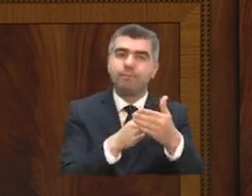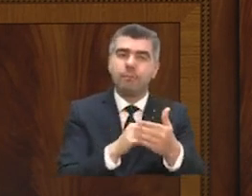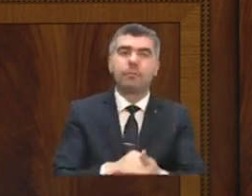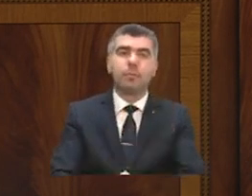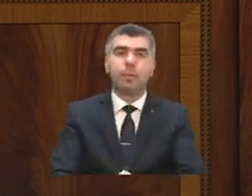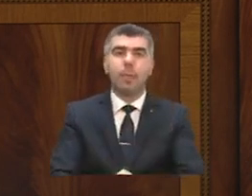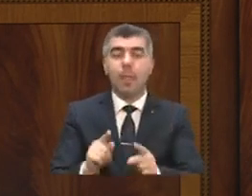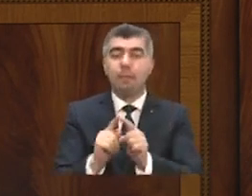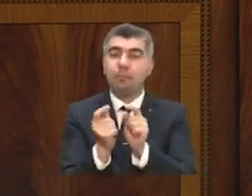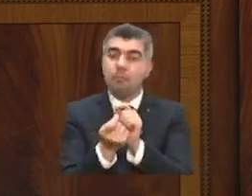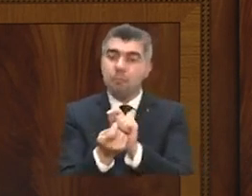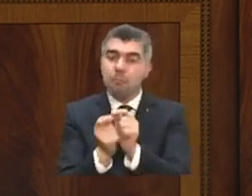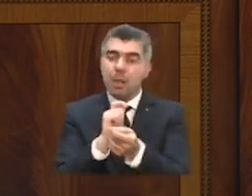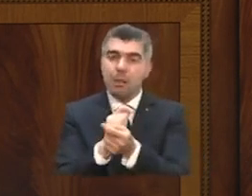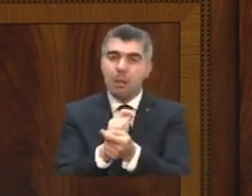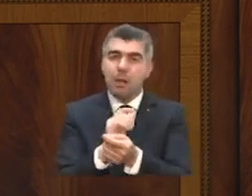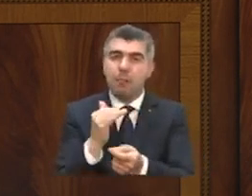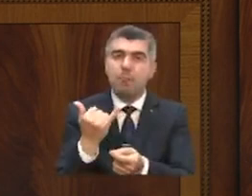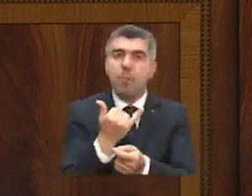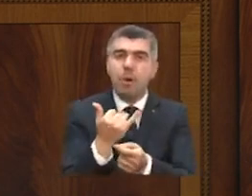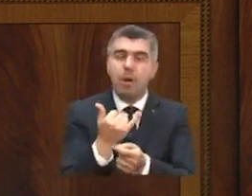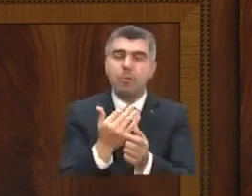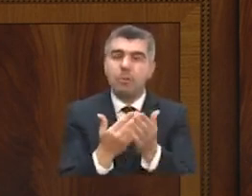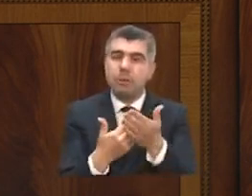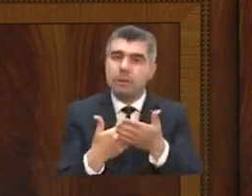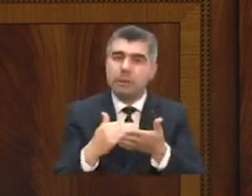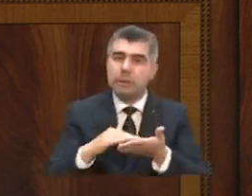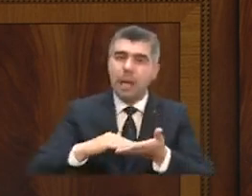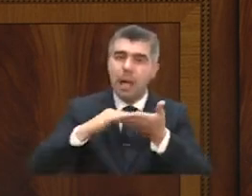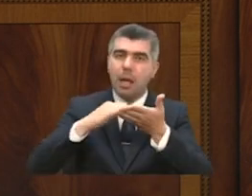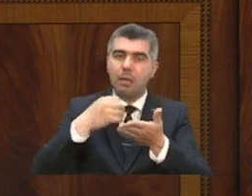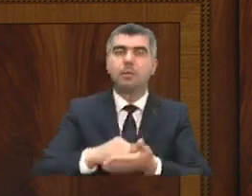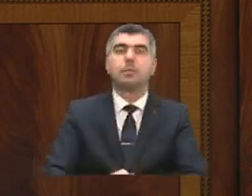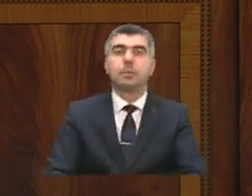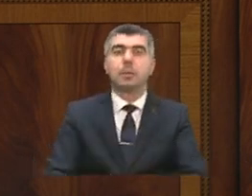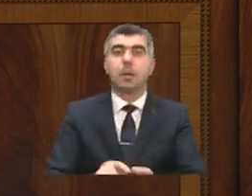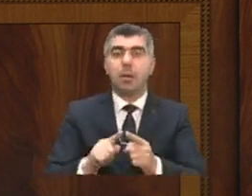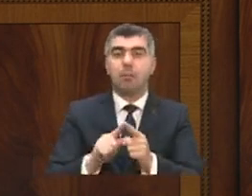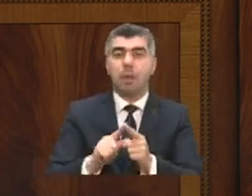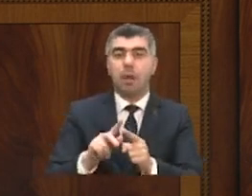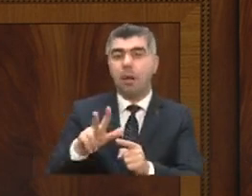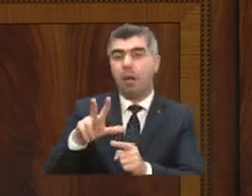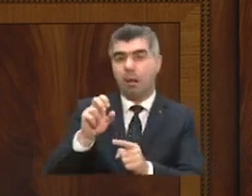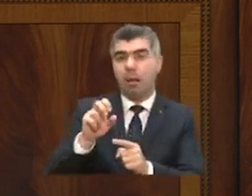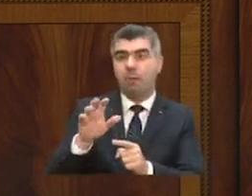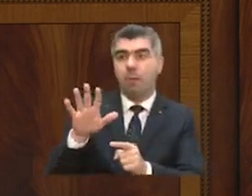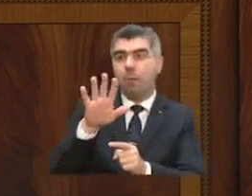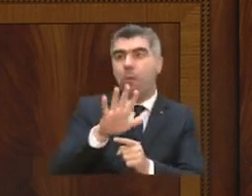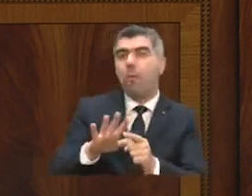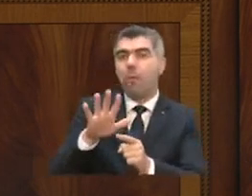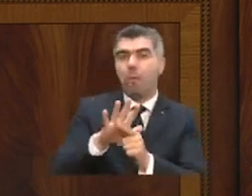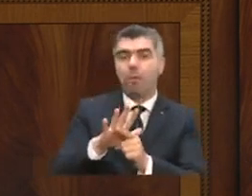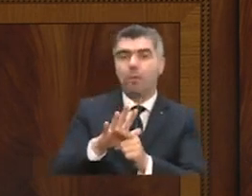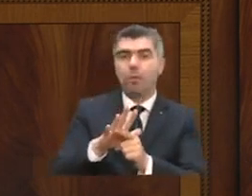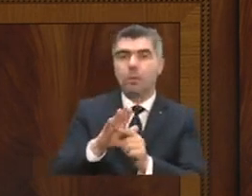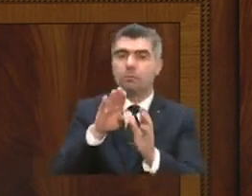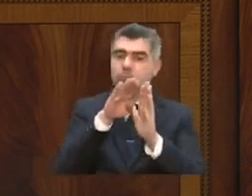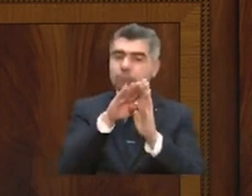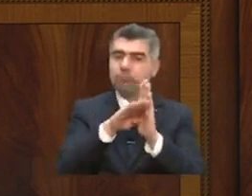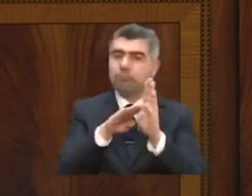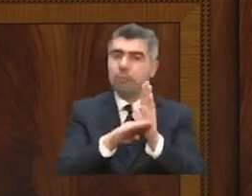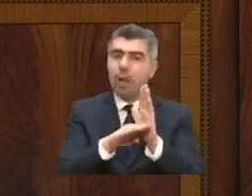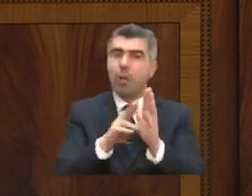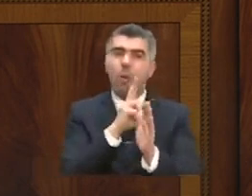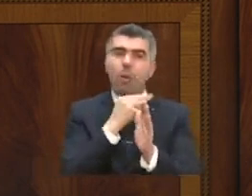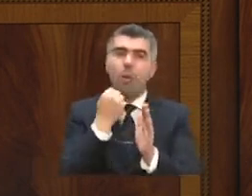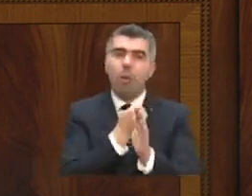نجحت في تحويلها إلى فرص سانحة للنمو والتطور، حيث أن الوعي قائم لدى كل أعضاء الحكومة بدقة